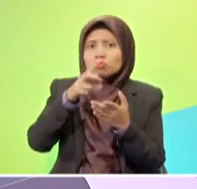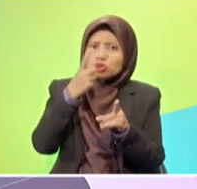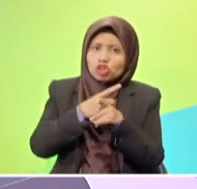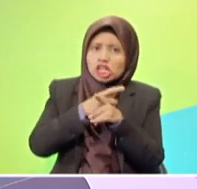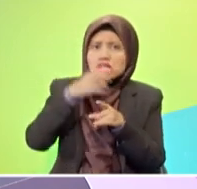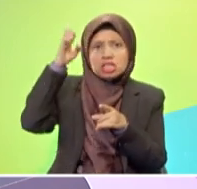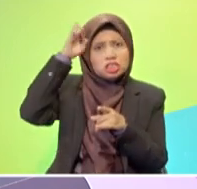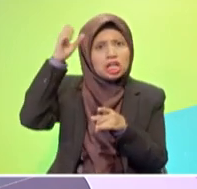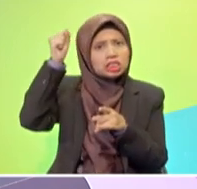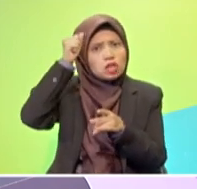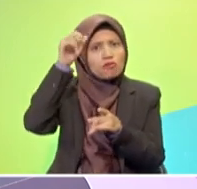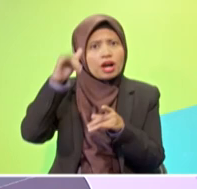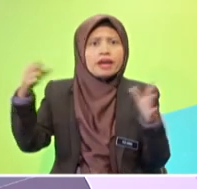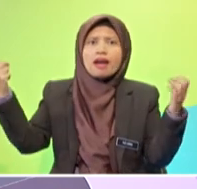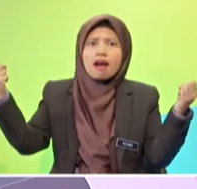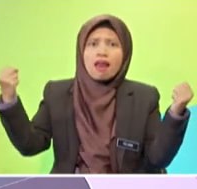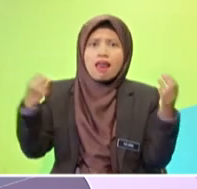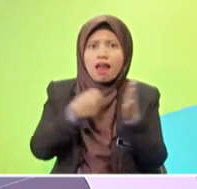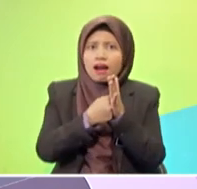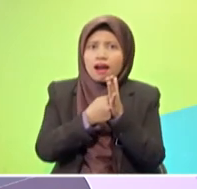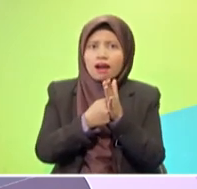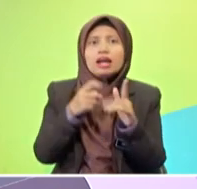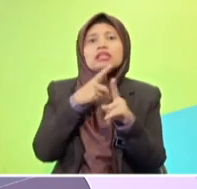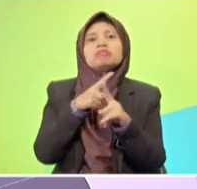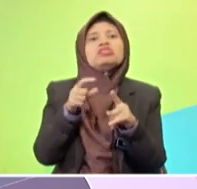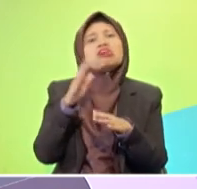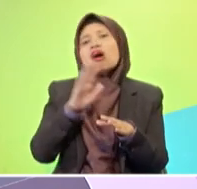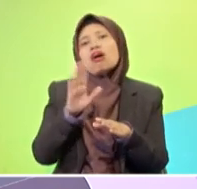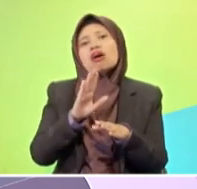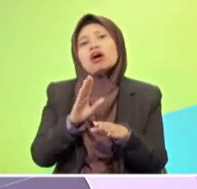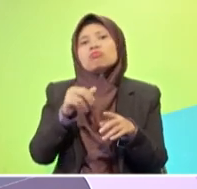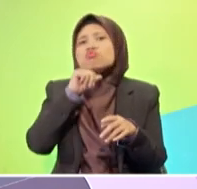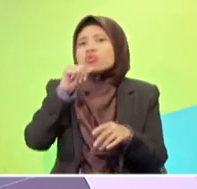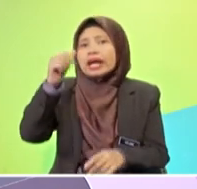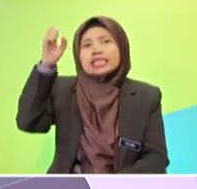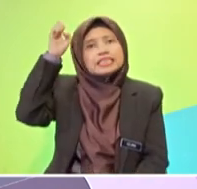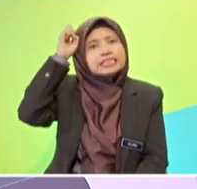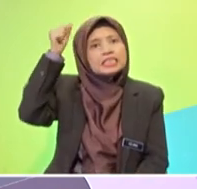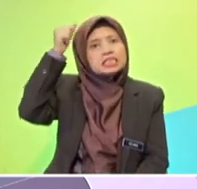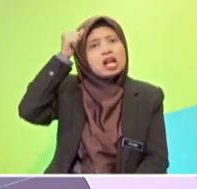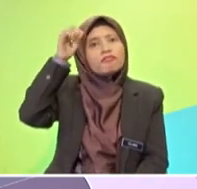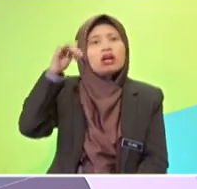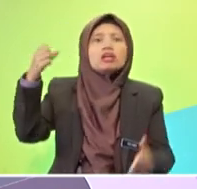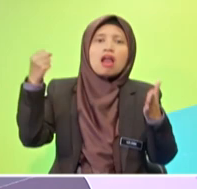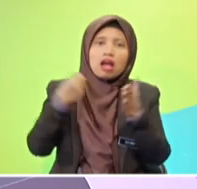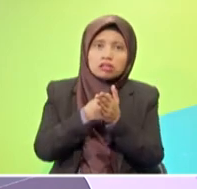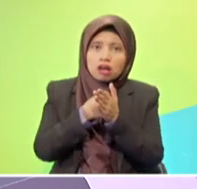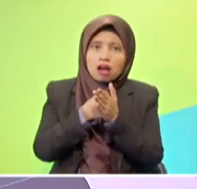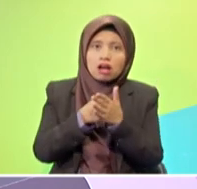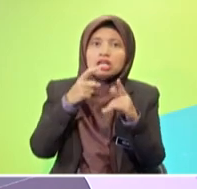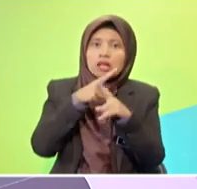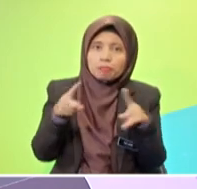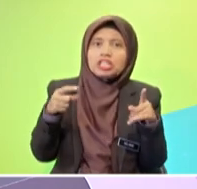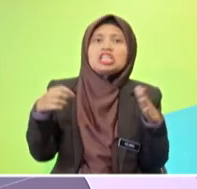telah menjelaskan bahwa dia tidak melanggar Tetapi dia hanya membantu untuk menyelamatkan arnav itu selepas dilangga oleh